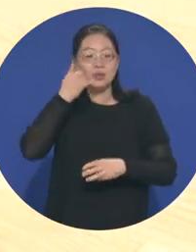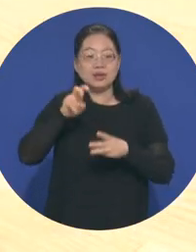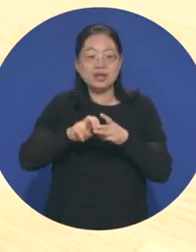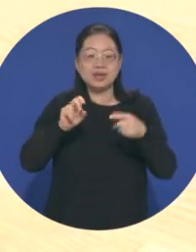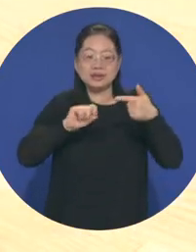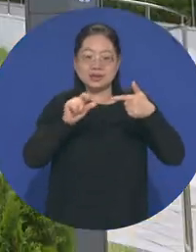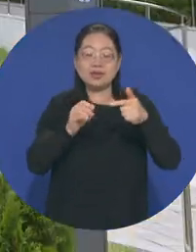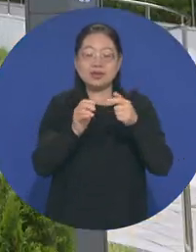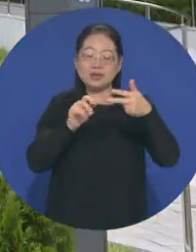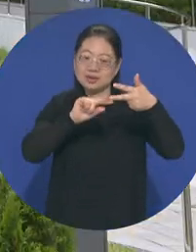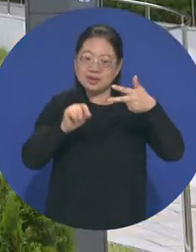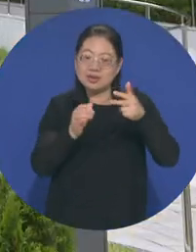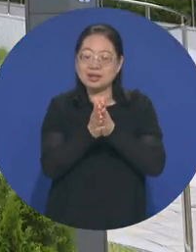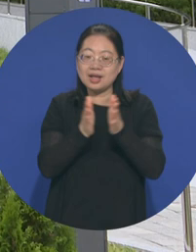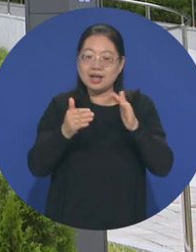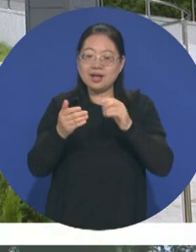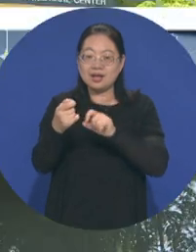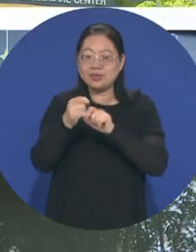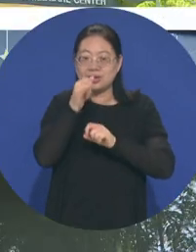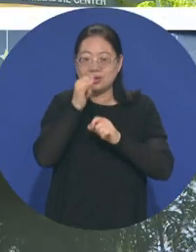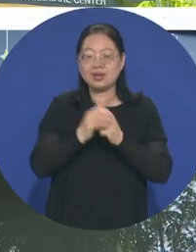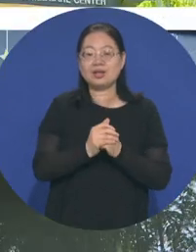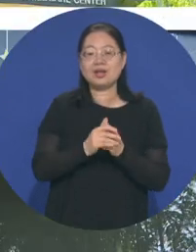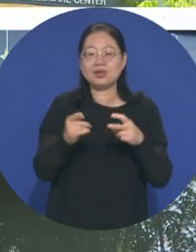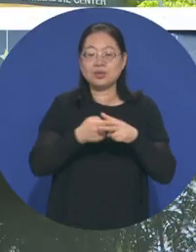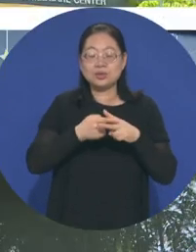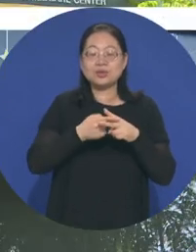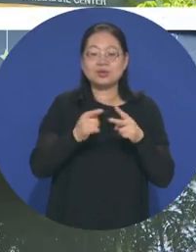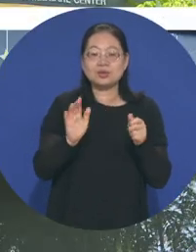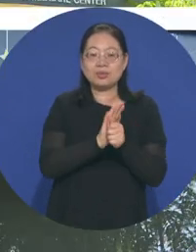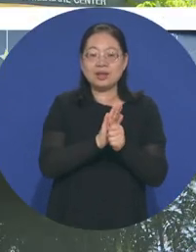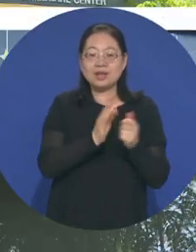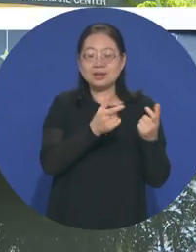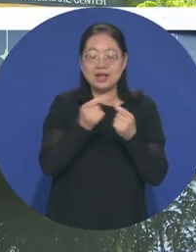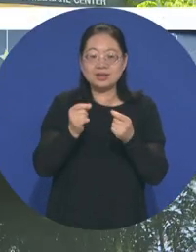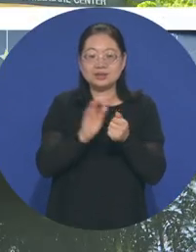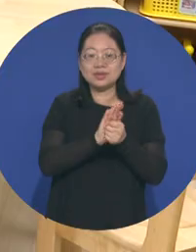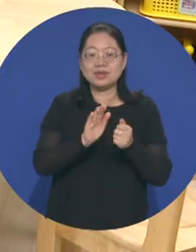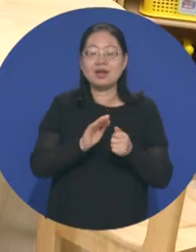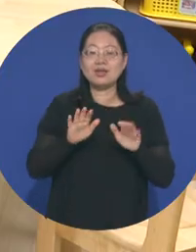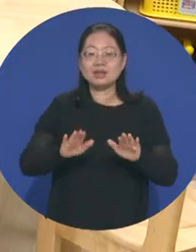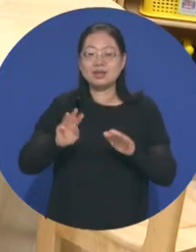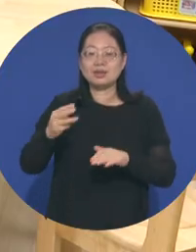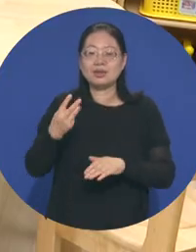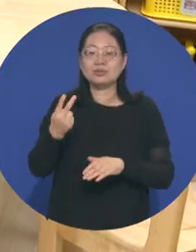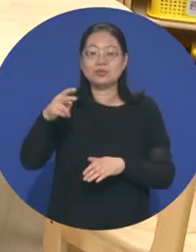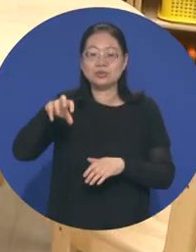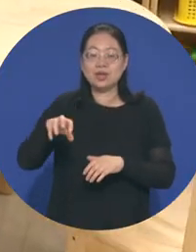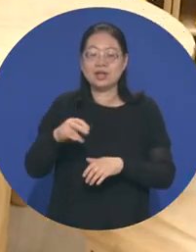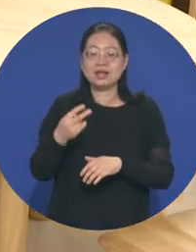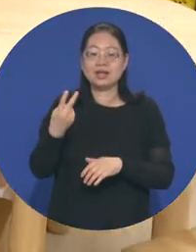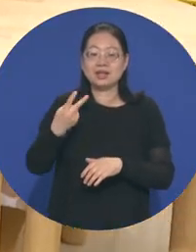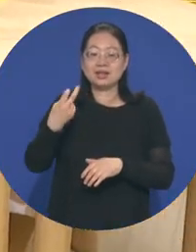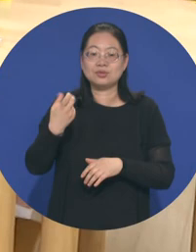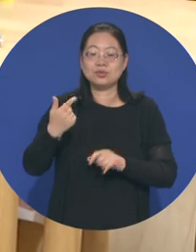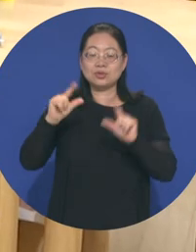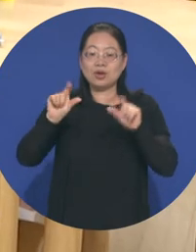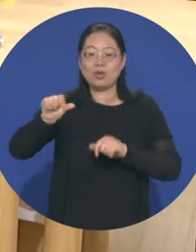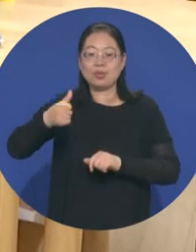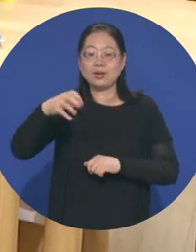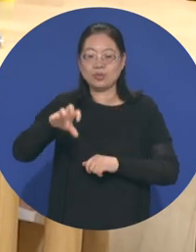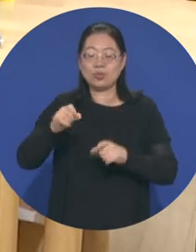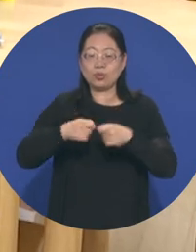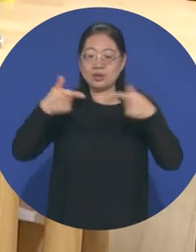있고 초등돌봄시설인 다함께 돌봄센터는 현재 302곳에서 2026년까지